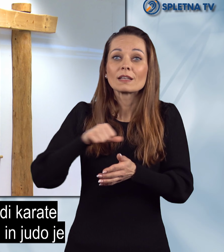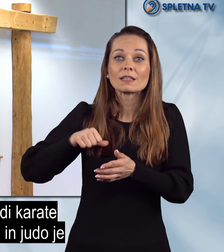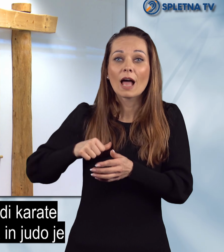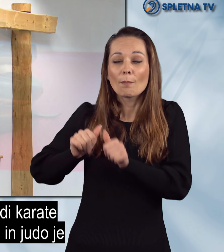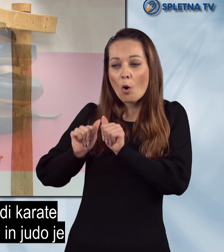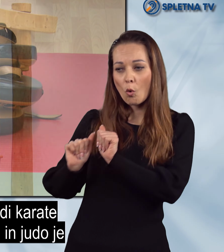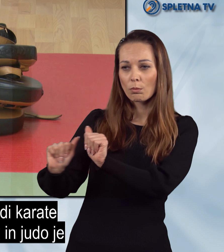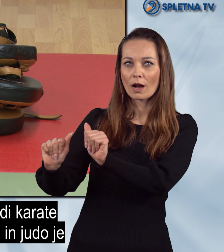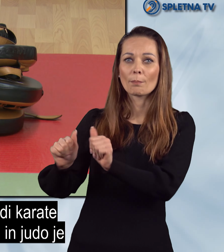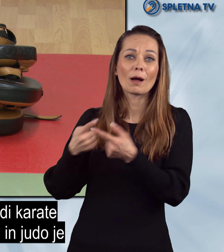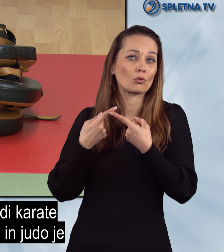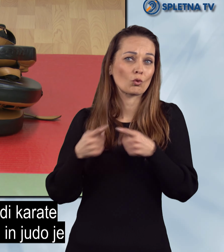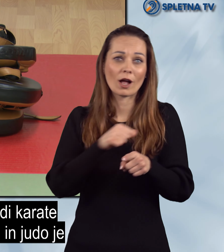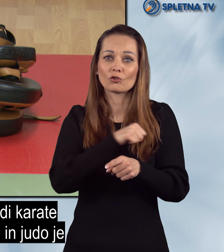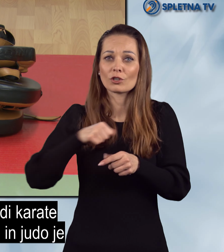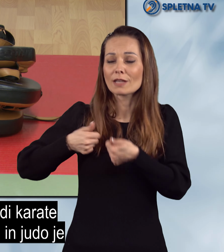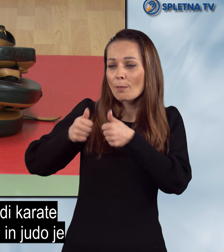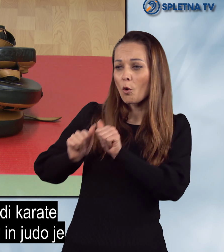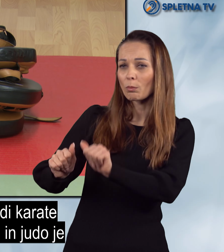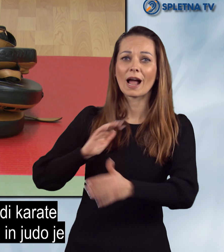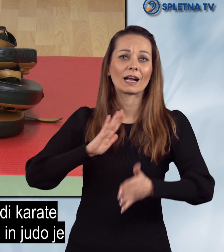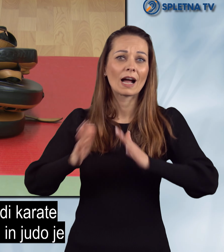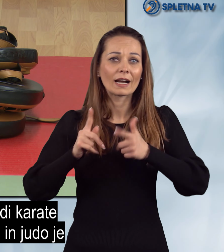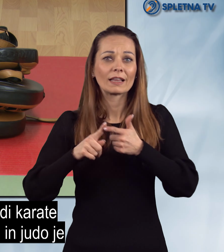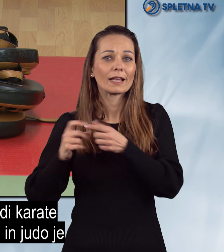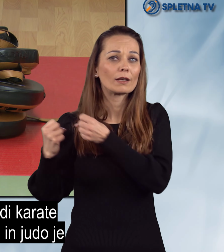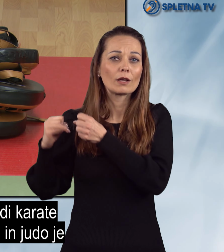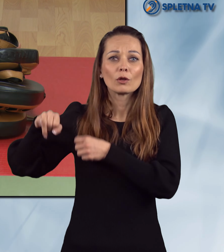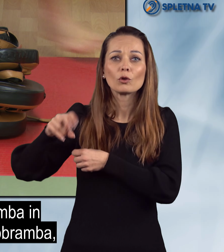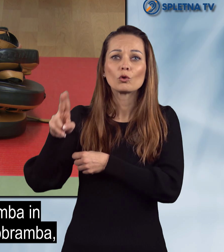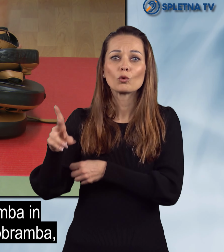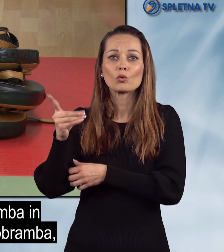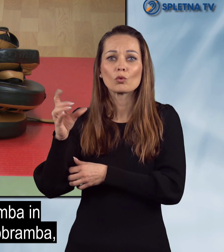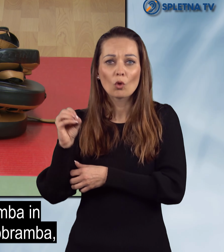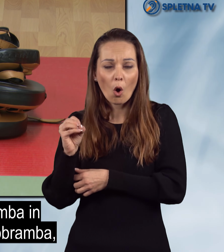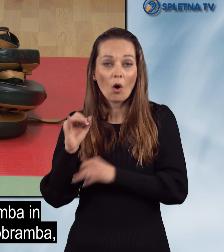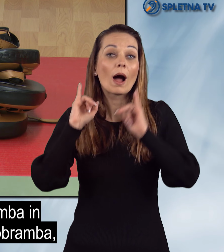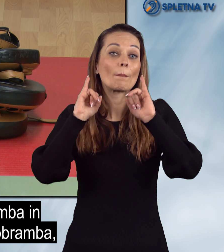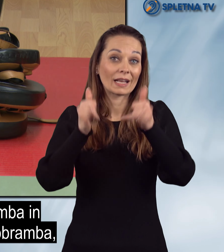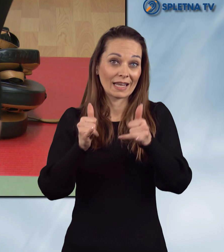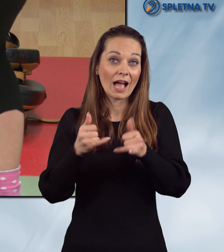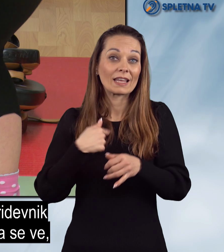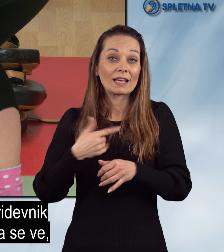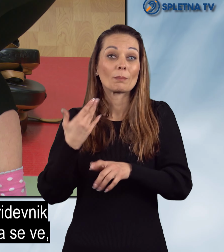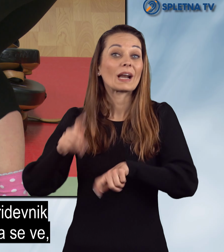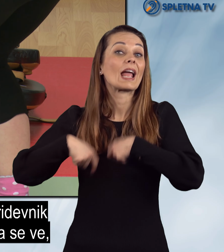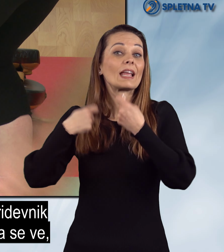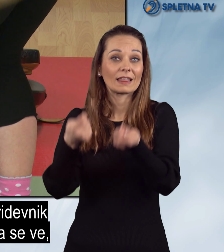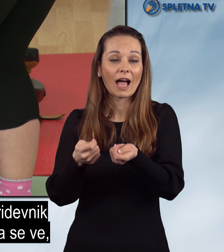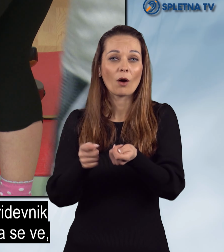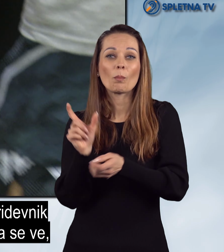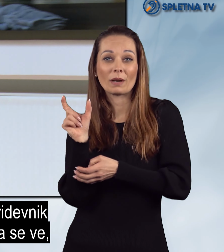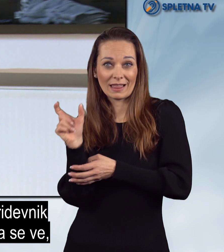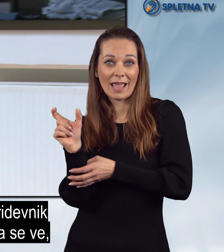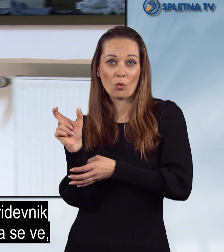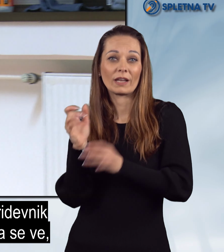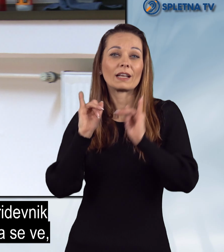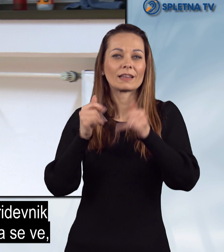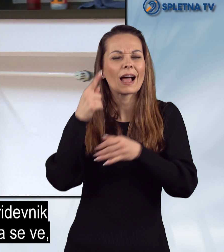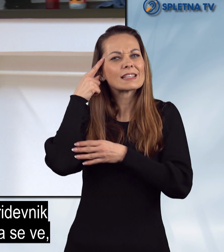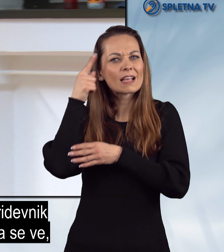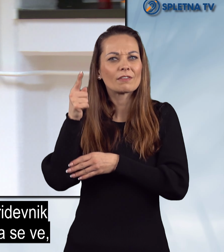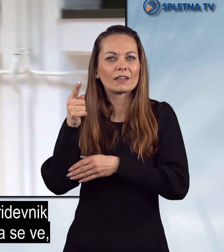samoobramba. Drugače je pa samoobramba in karate je samoobramba in judo je samoobramba in to je samoobramba, ampak pač sem dal ta pridevnik